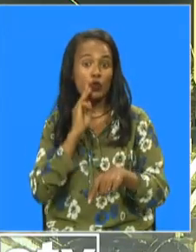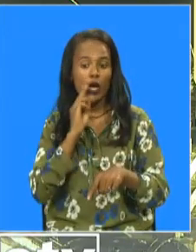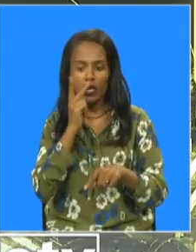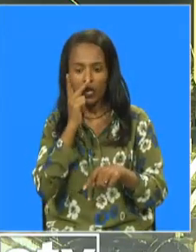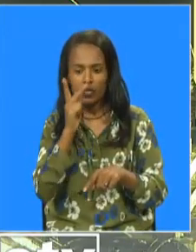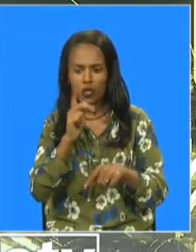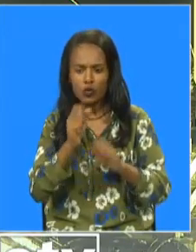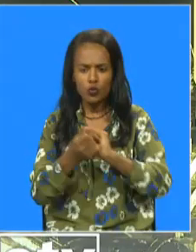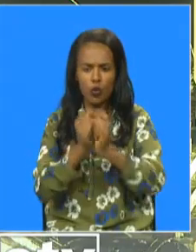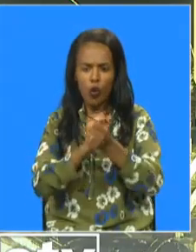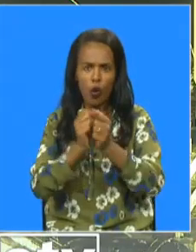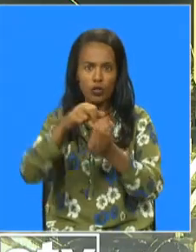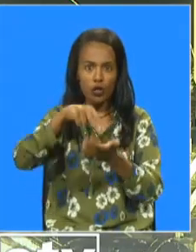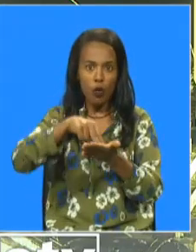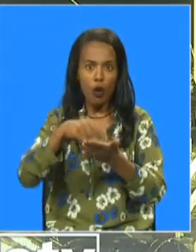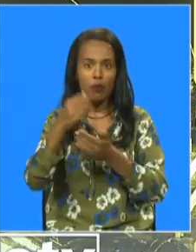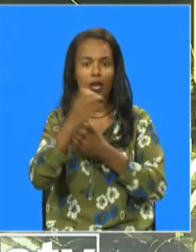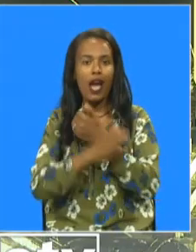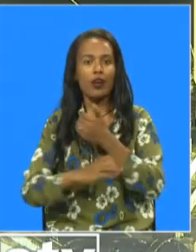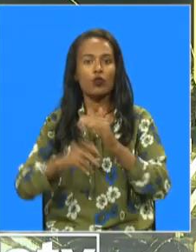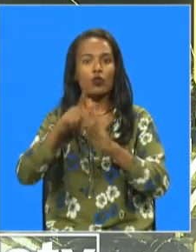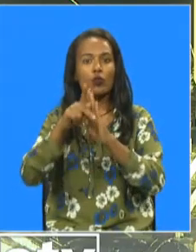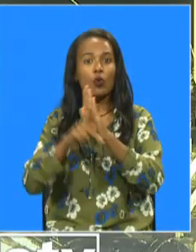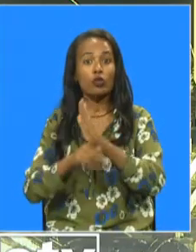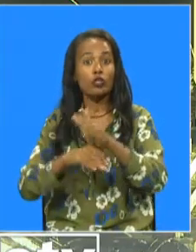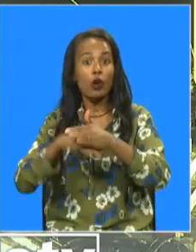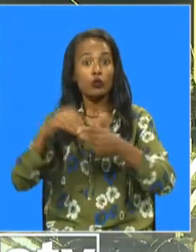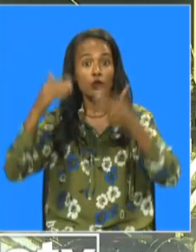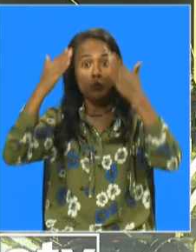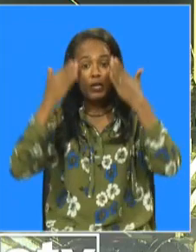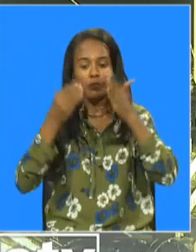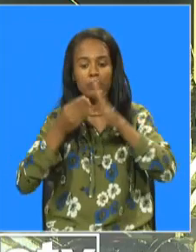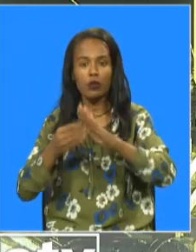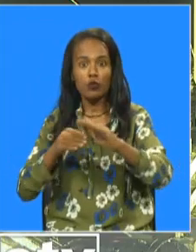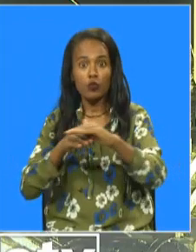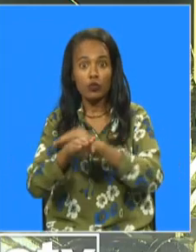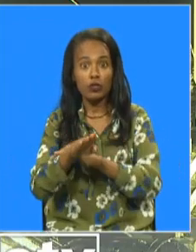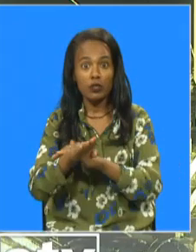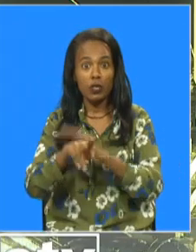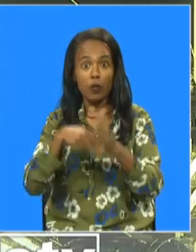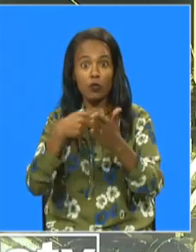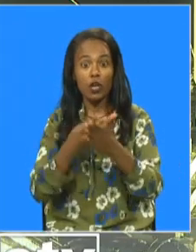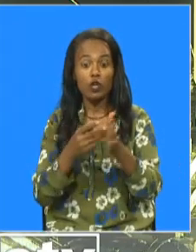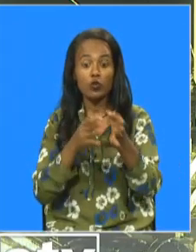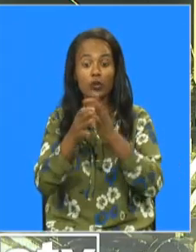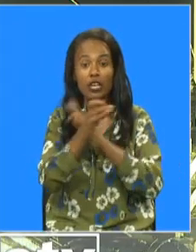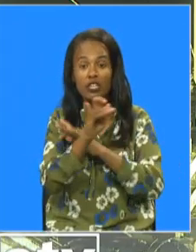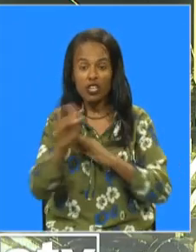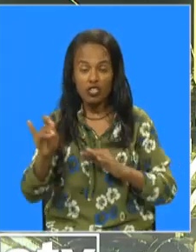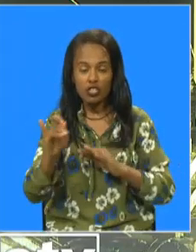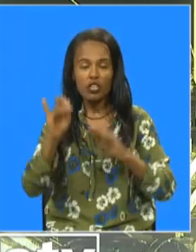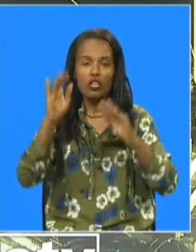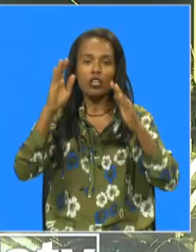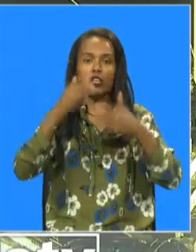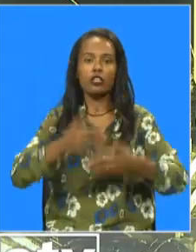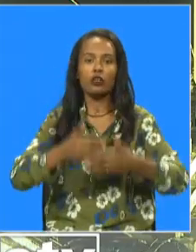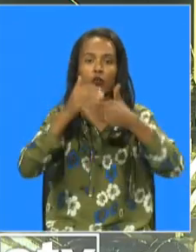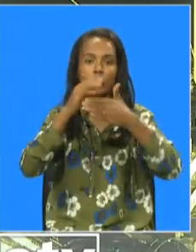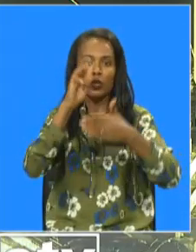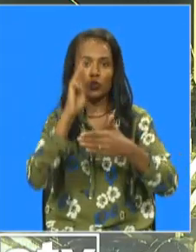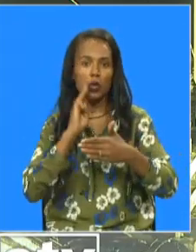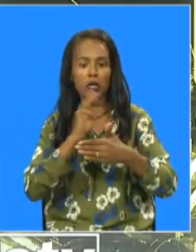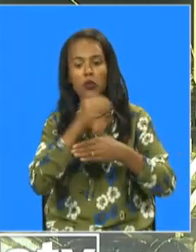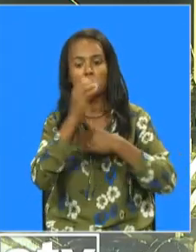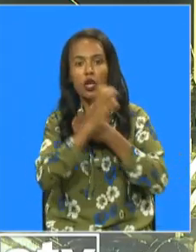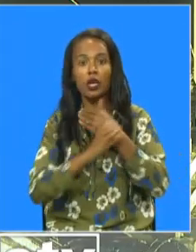ያሳየችው ተለዋዋጭ አቋም የሀገሪቱ ፖሊሲ አውጪዎች በግብጽ ተጽዕኖ ስር የመውደቃቸው መገለጫ እንጂ ግድቡ ለሱዳንም ሆነ ሌሎች የቀጠናው